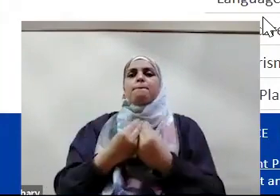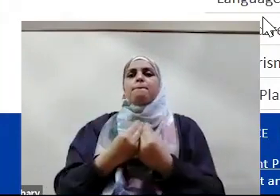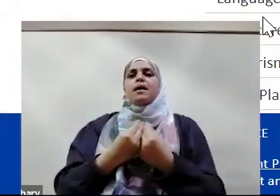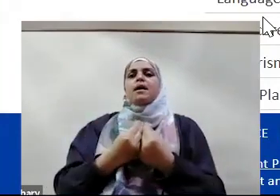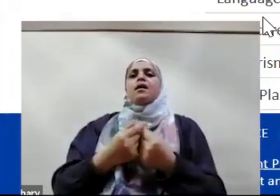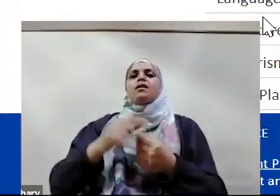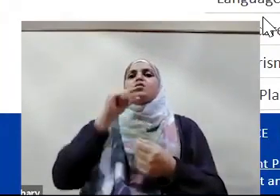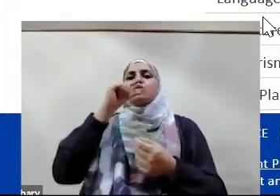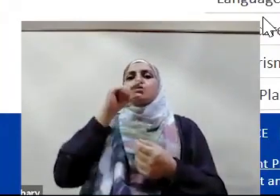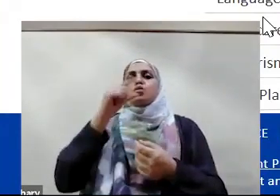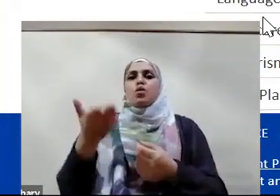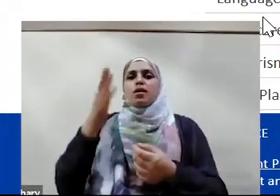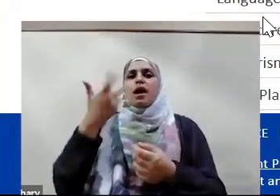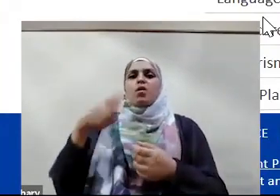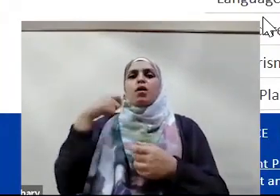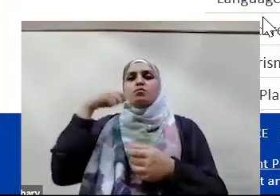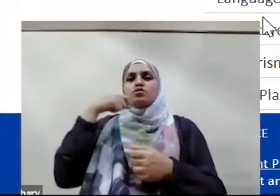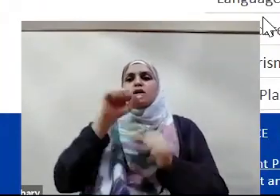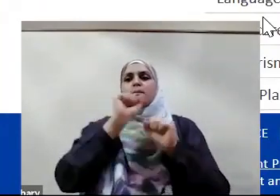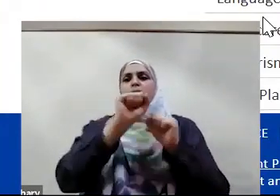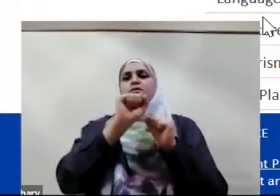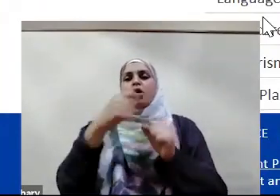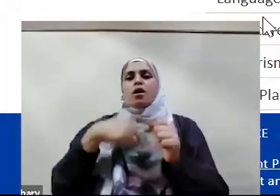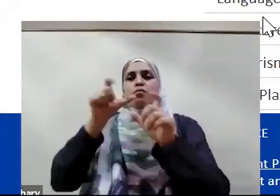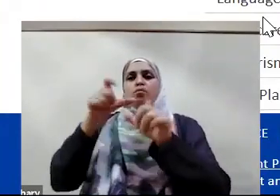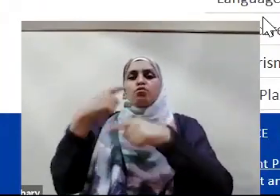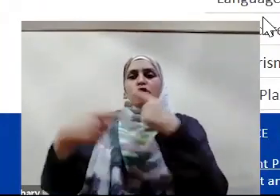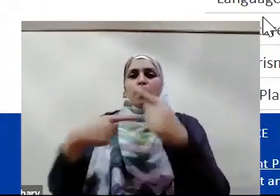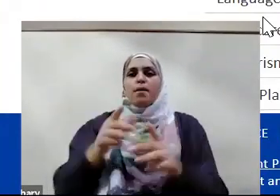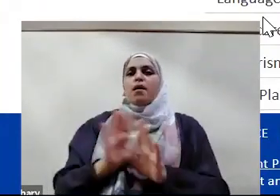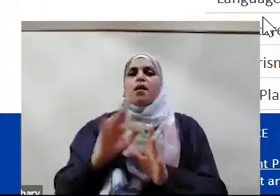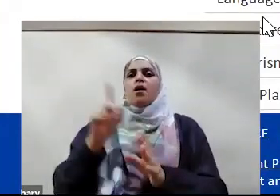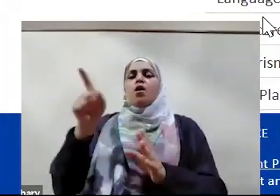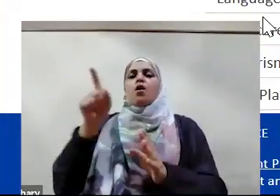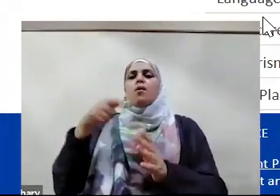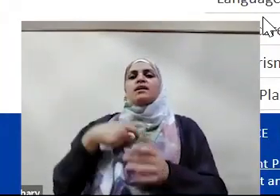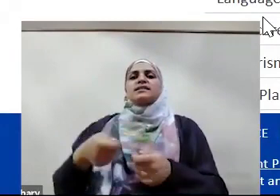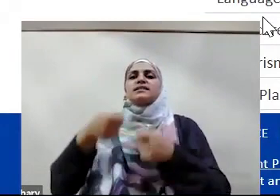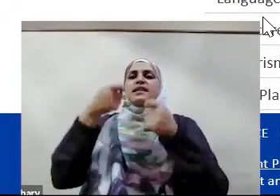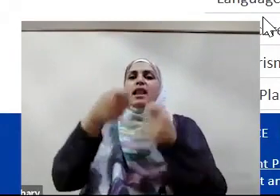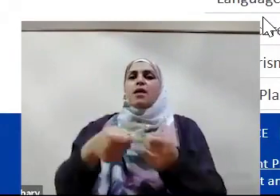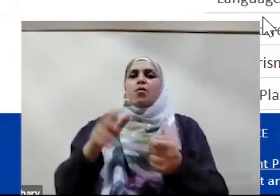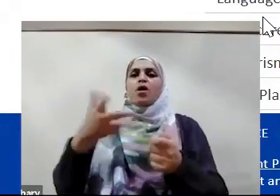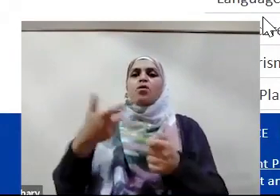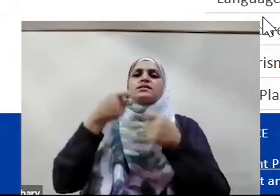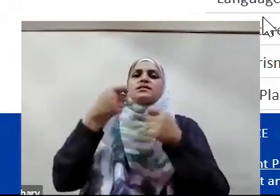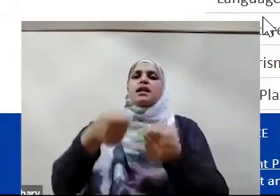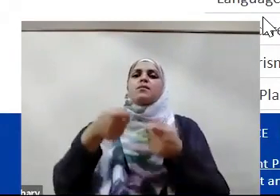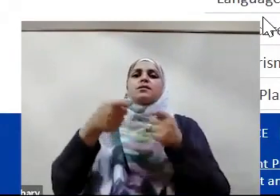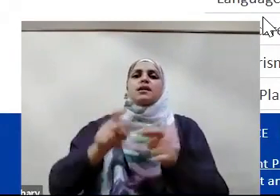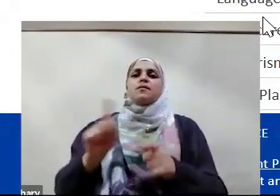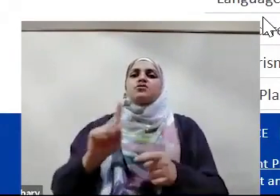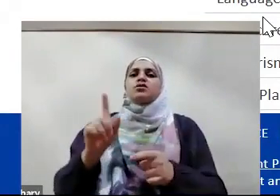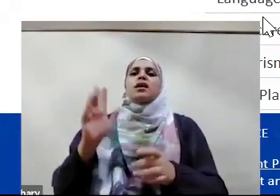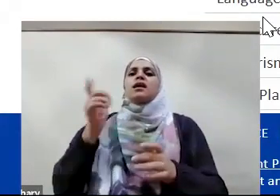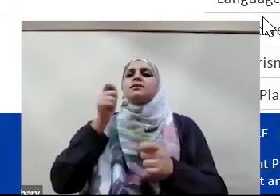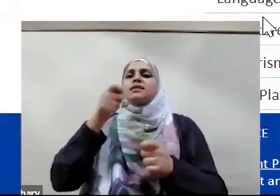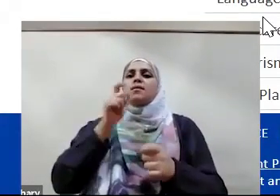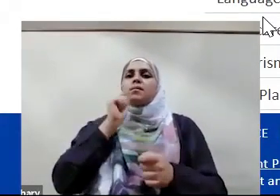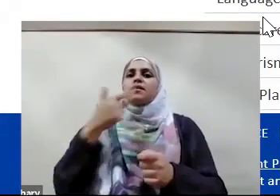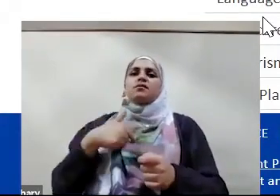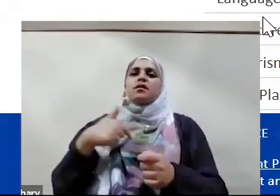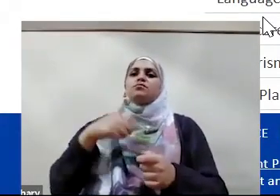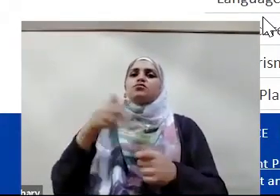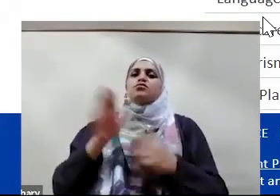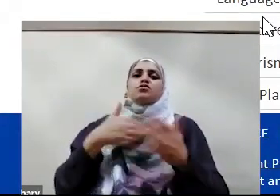الدكاترة او المديرين بتوع حضراتكم ان هما ما تسلموا، ان الخطابات دي ما تسلمتش، طب هتتسلم امتى او هكذا. لا طبعا